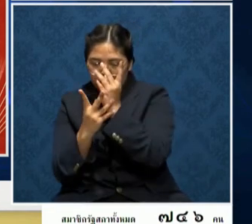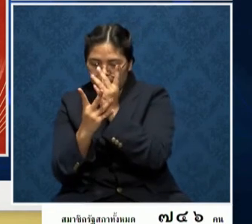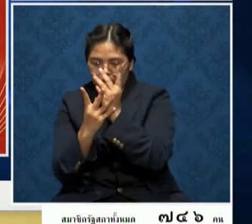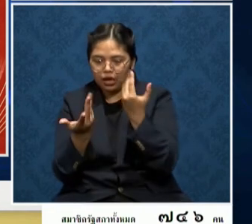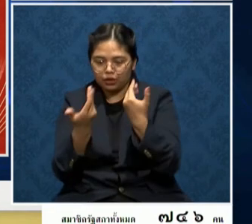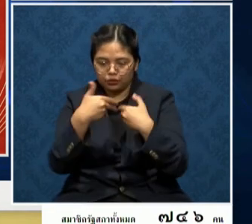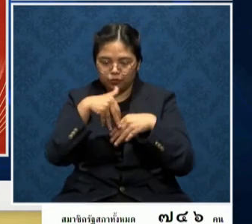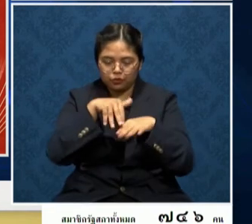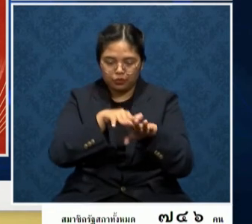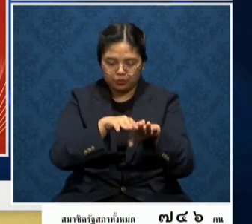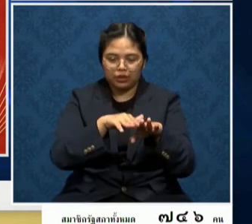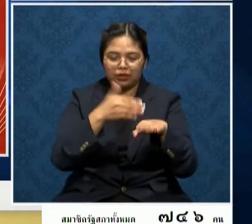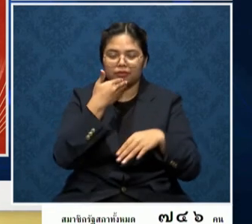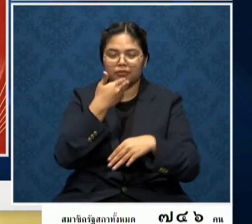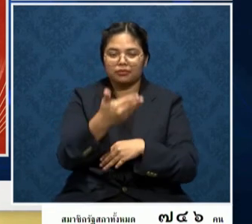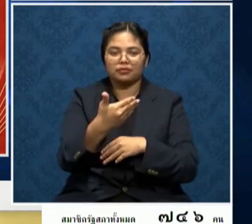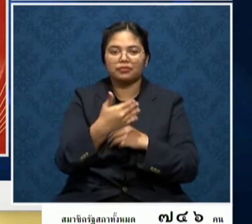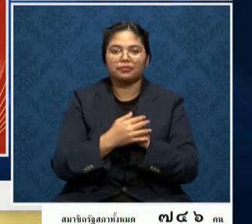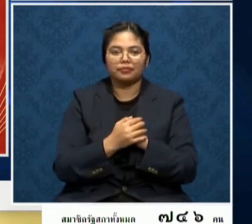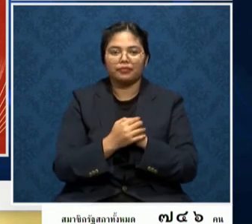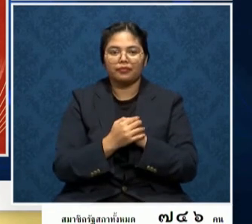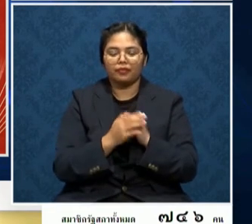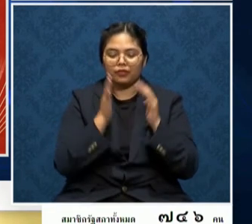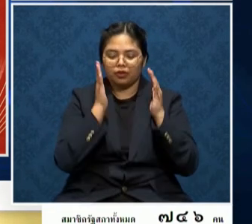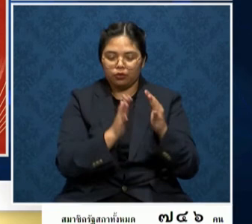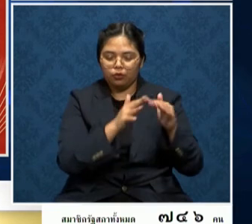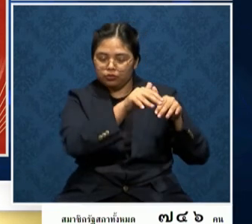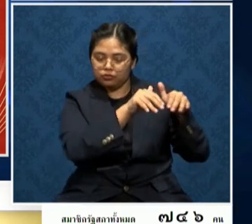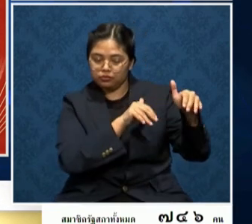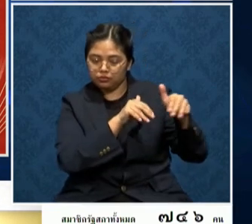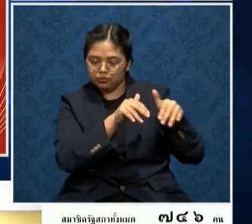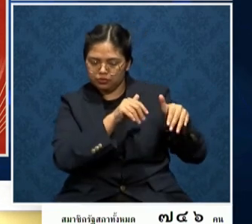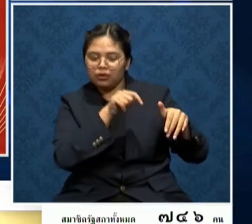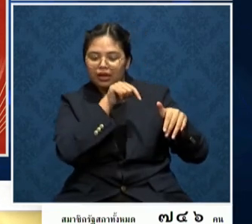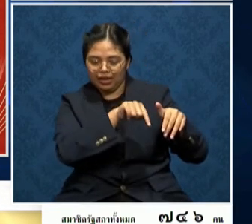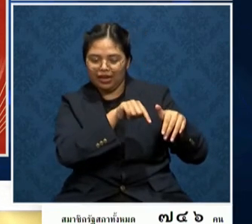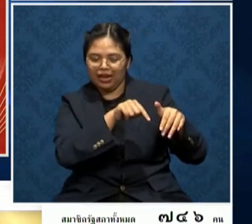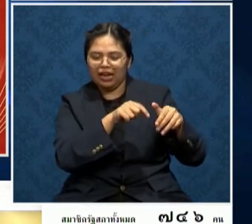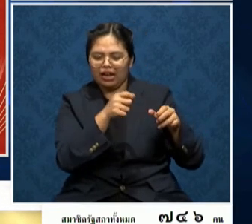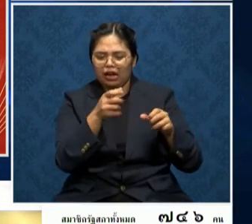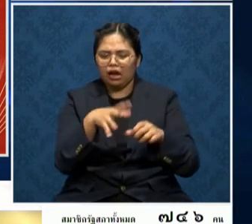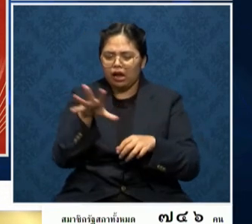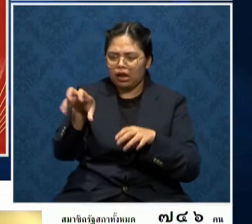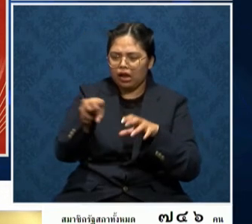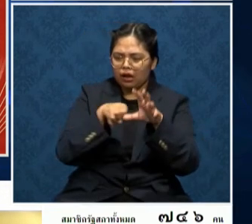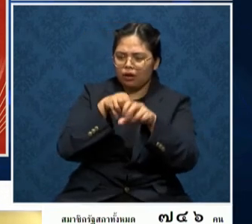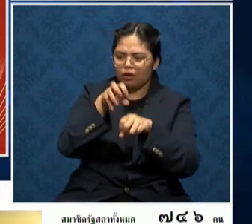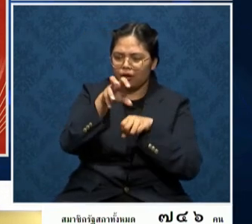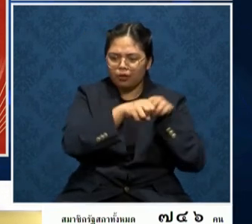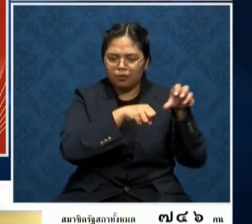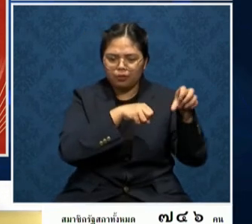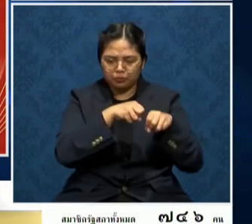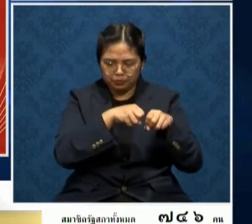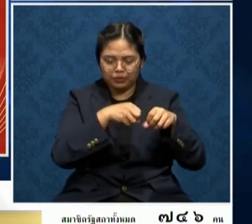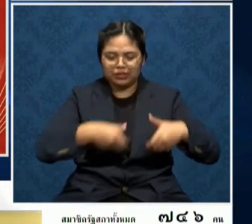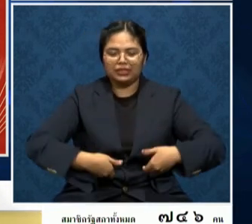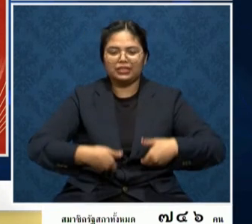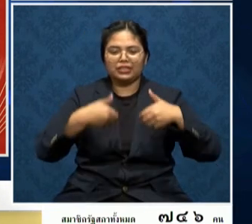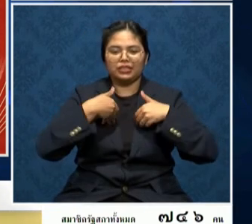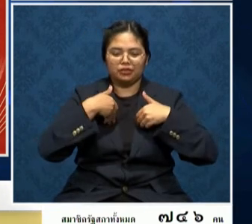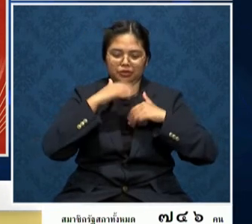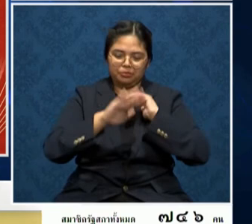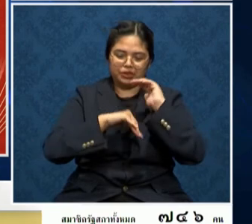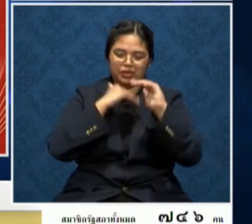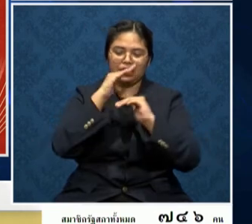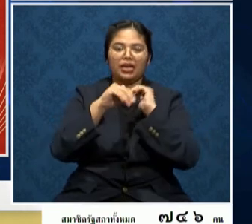ยืนคนในท้องถิ่นสามารถใช้ที่ดินและทรัพยากรเพื่อให้มีชีวิตที่ดีได้แต่ต้อง